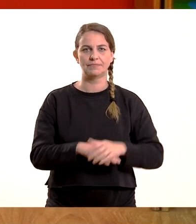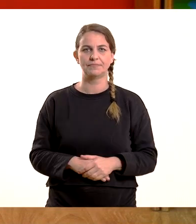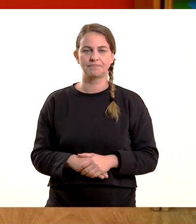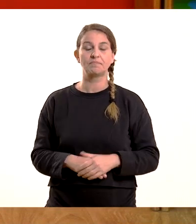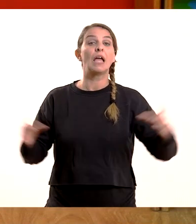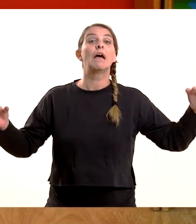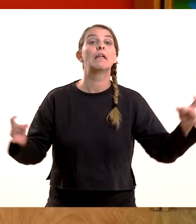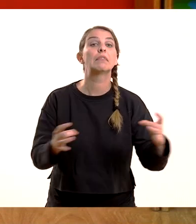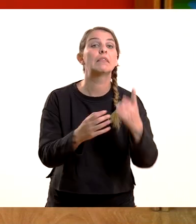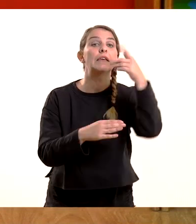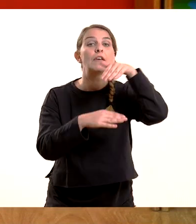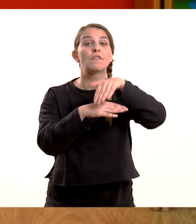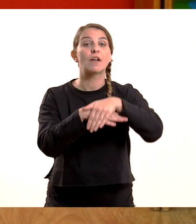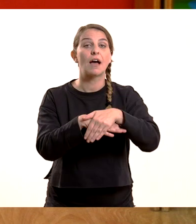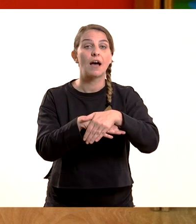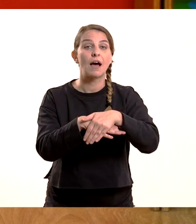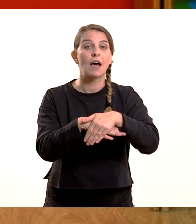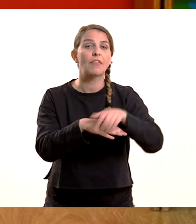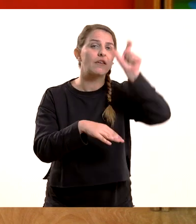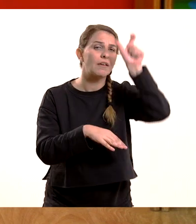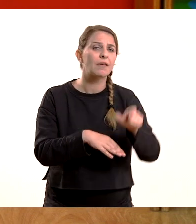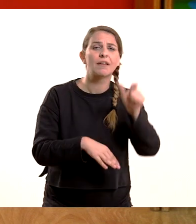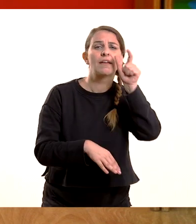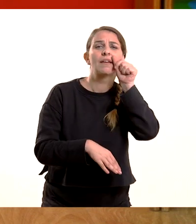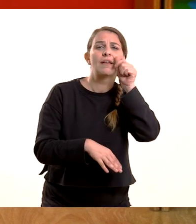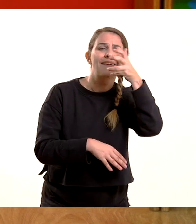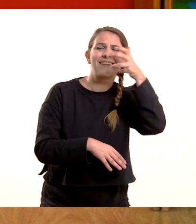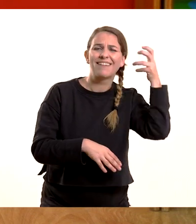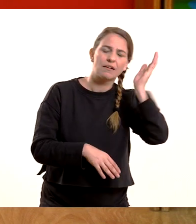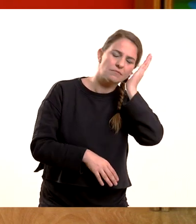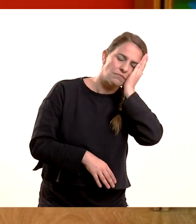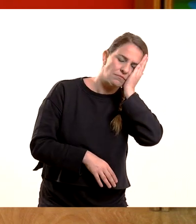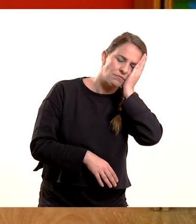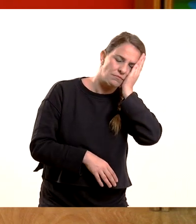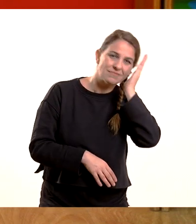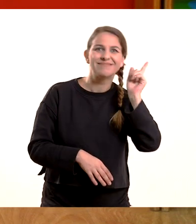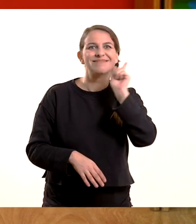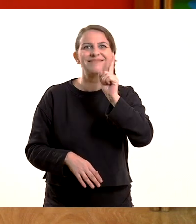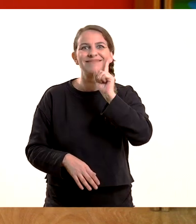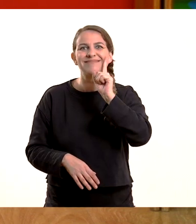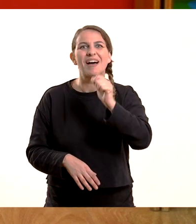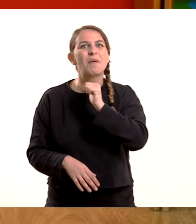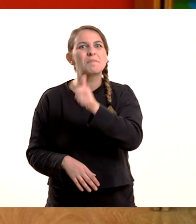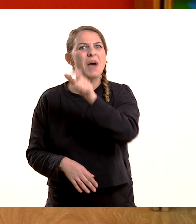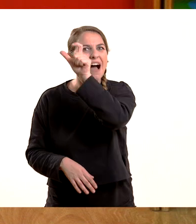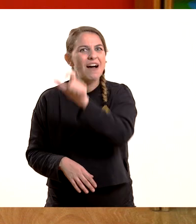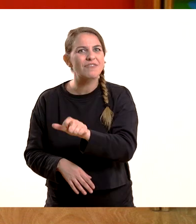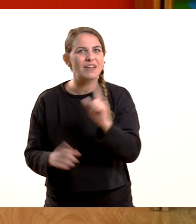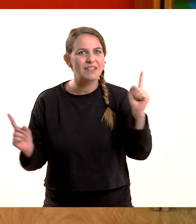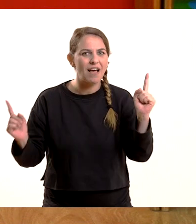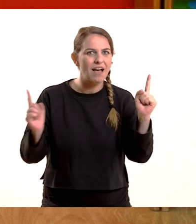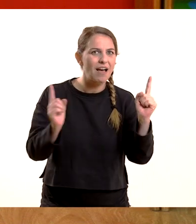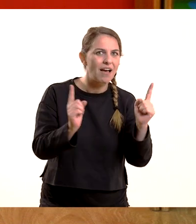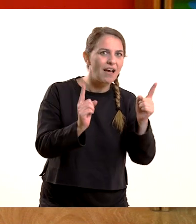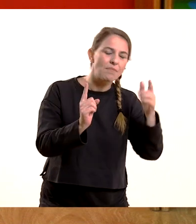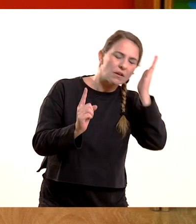Ένα βράδυ, ενώ κοιμόταν ο Παμπλίτο, μπήκε κρυφά στο δωμάτιό του και του έκλεψε το